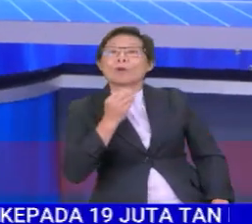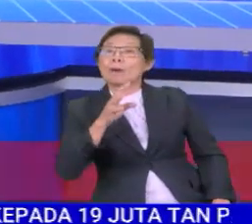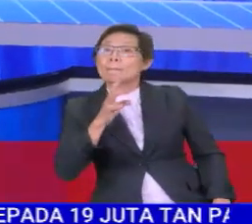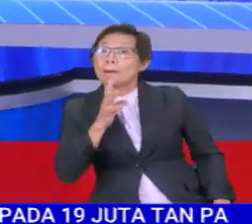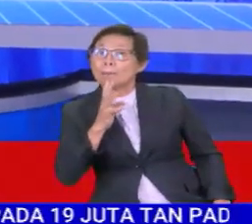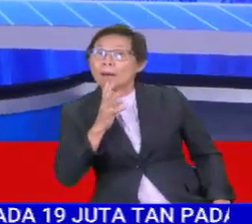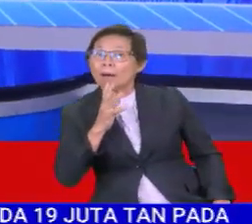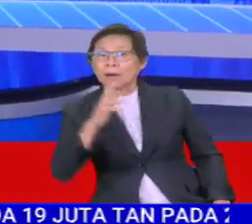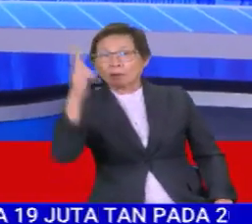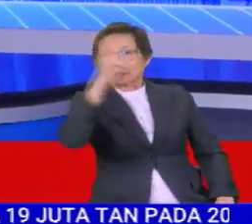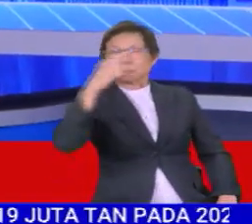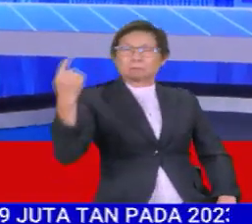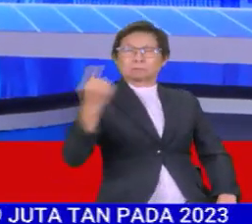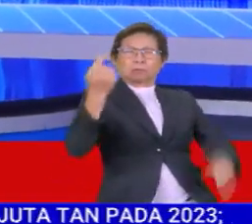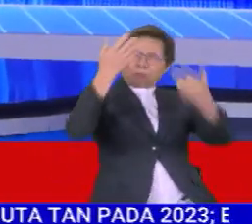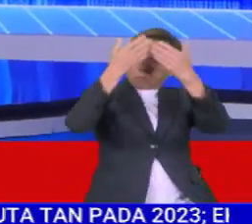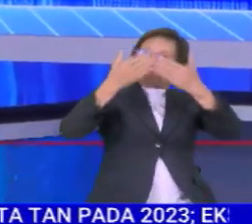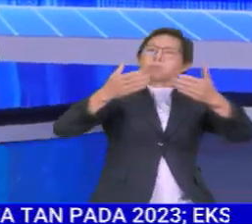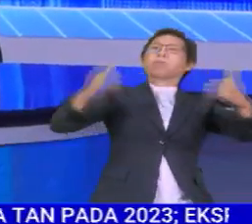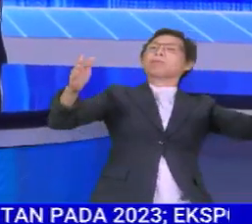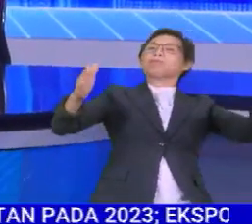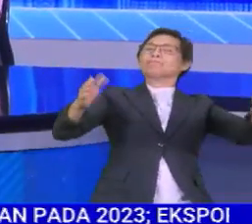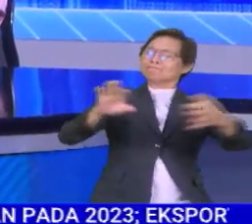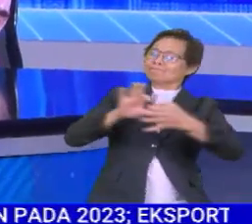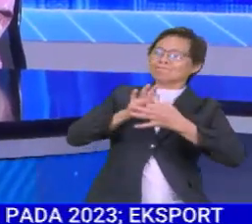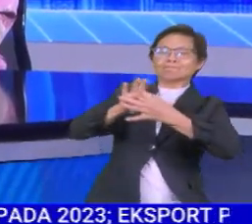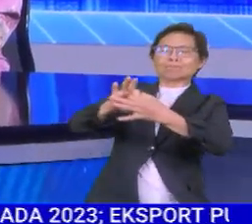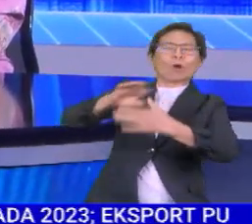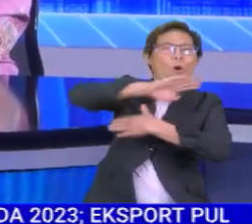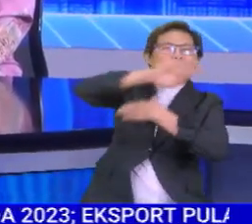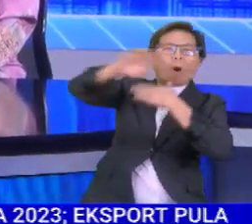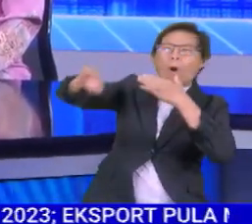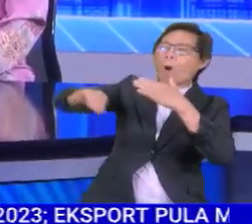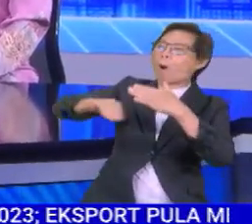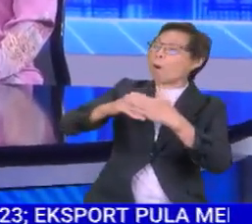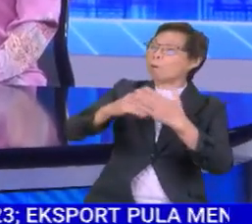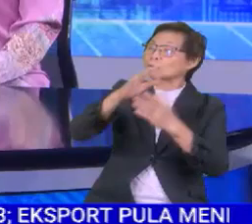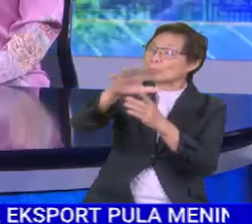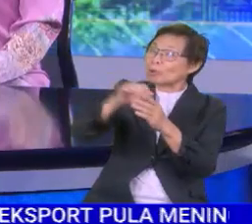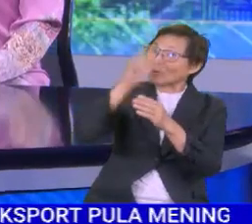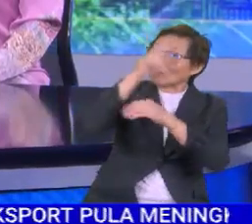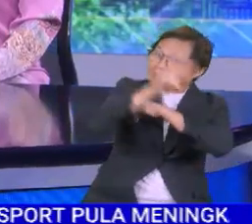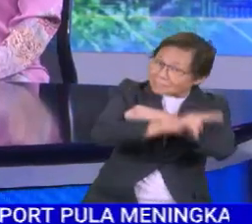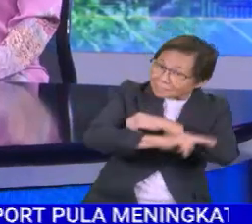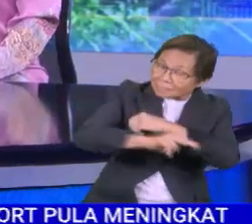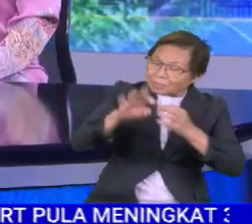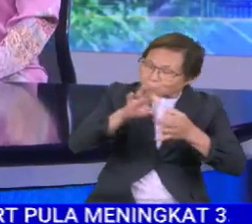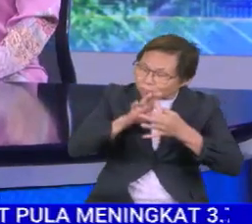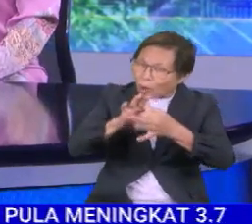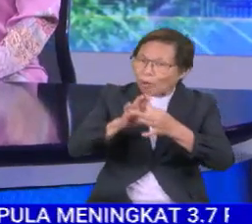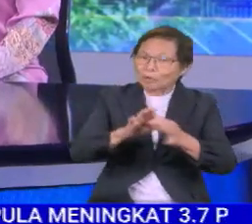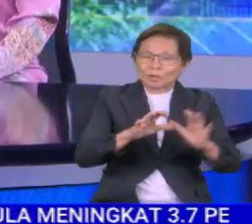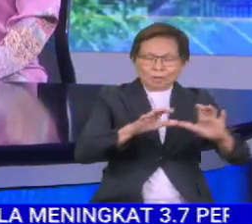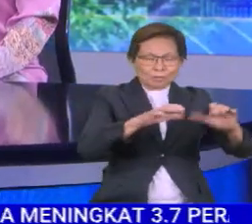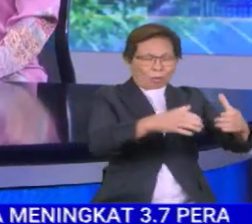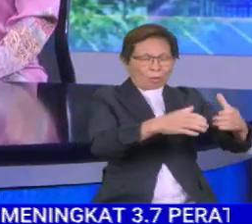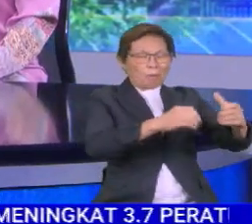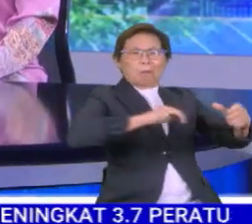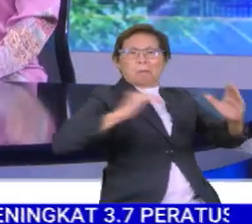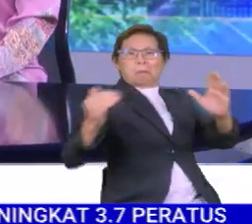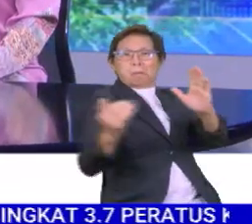Ibrahim, kerajaannya sentiasa terbuka bekerjasama dengan semua pihak termasuk kerajaan negeri di bawah blok pembangkang